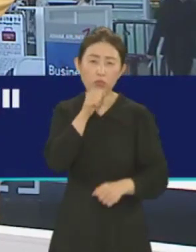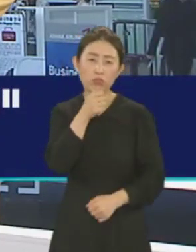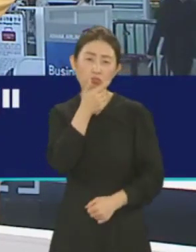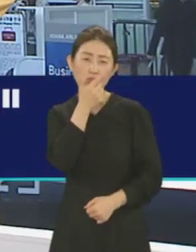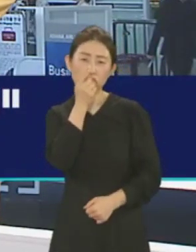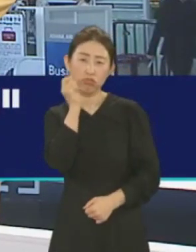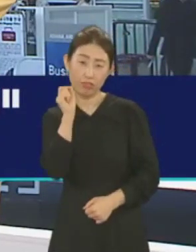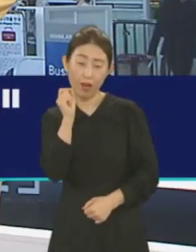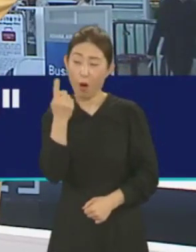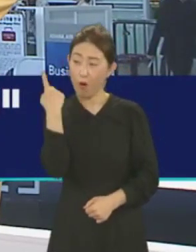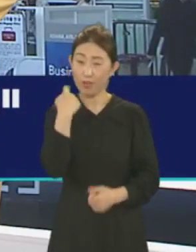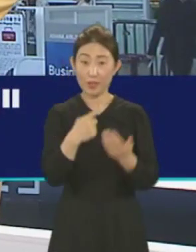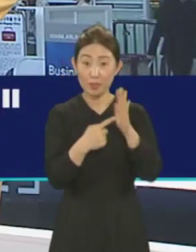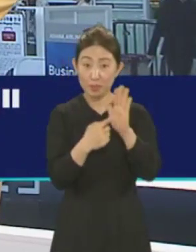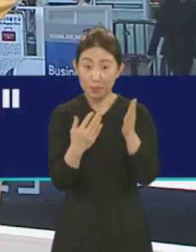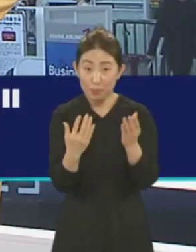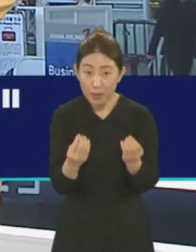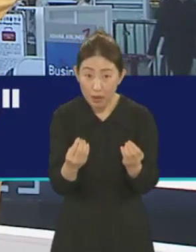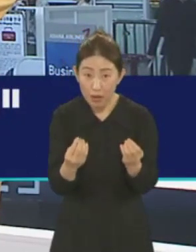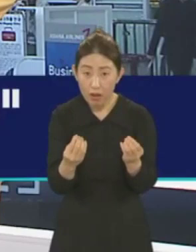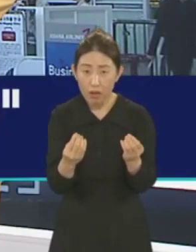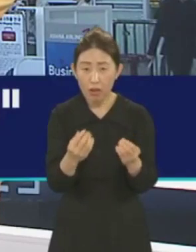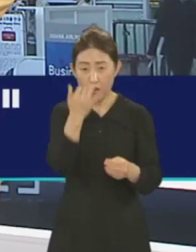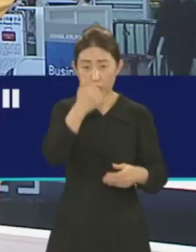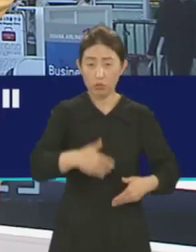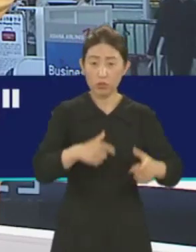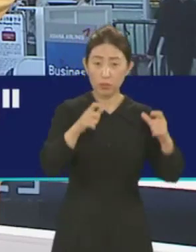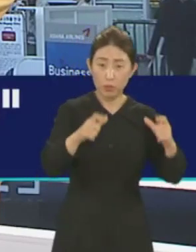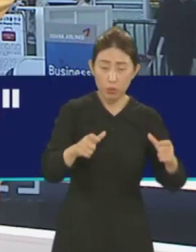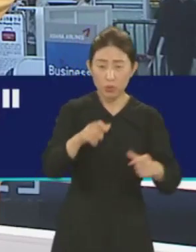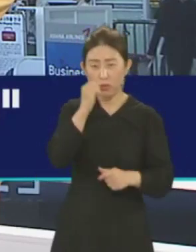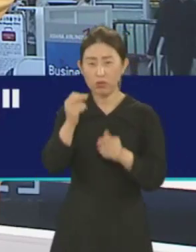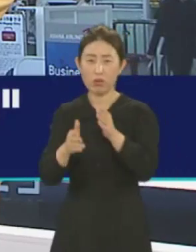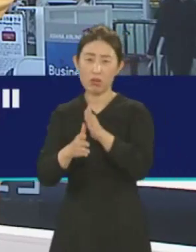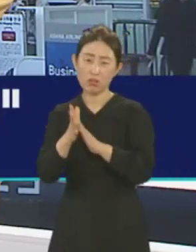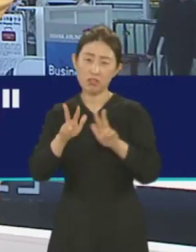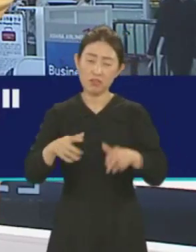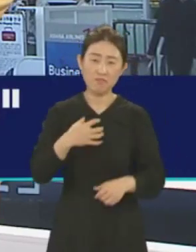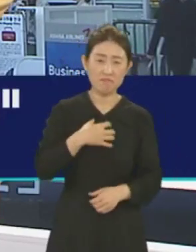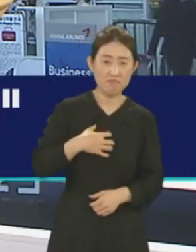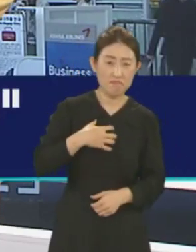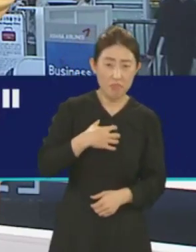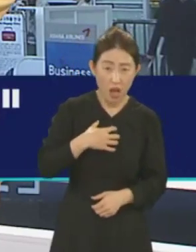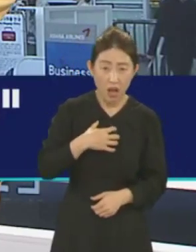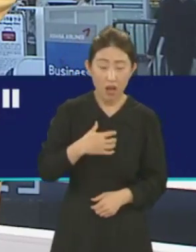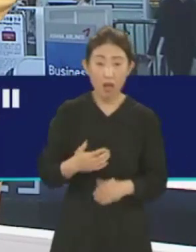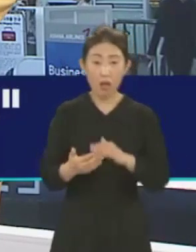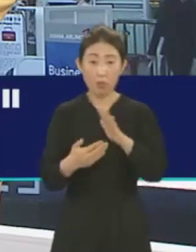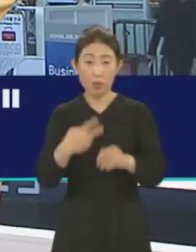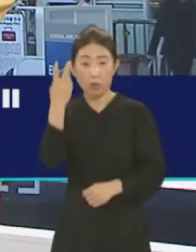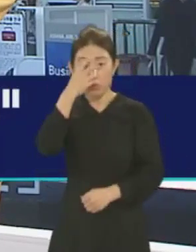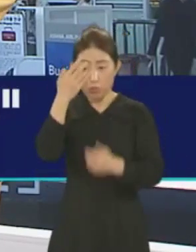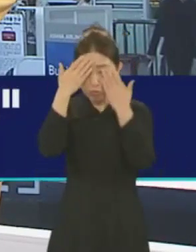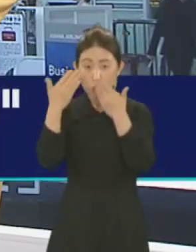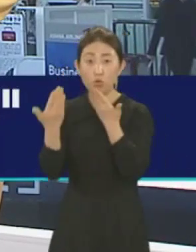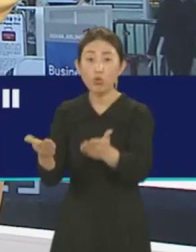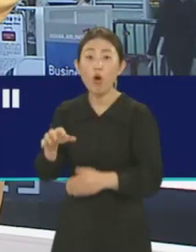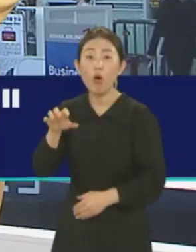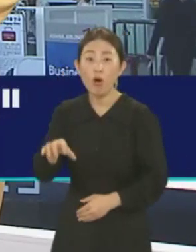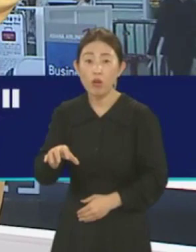부정적이라는 소식 어제 단독으로 전해드렸는데 충남도와 서산시의 비상이 걸렸습니다 예타